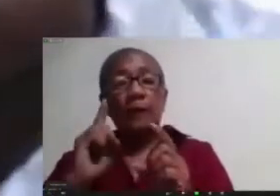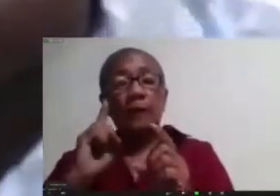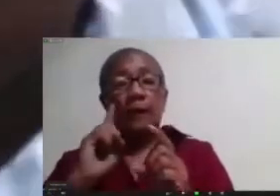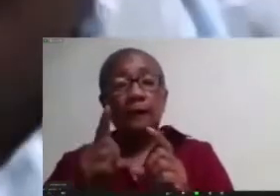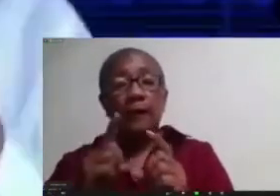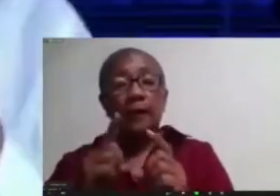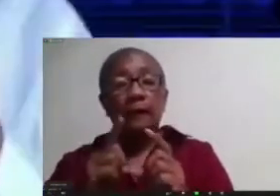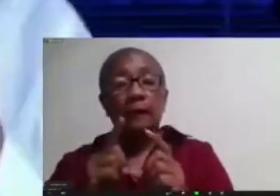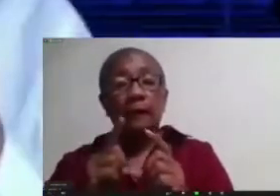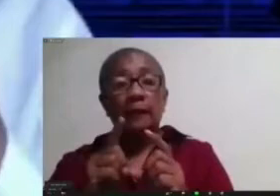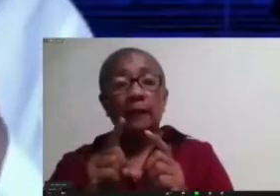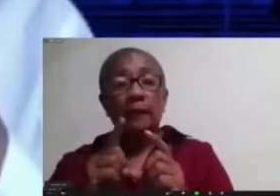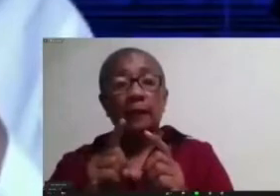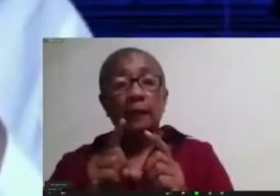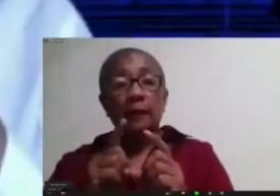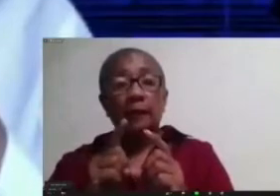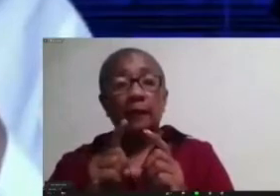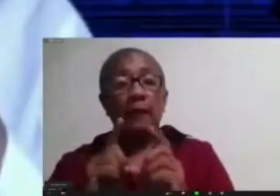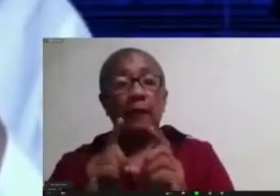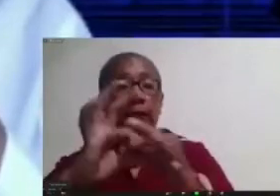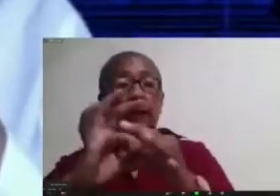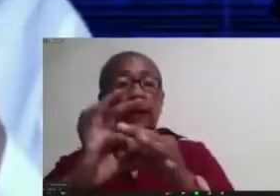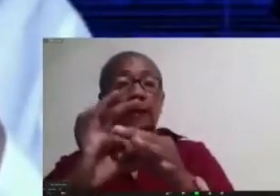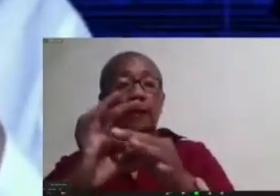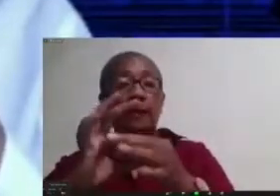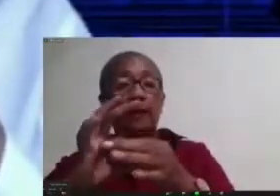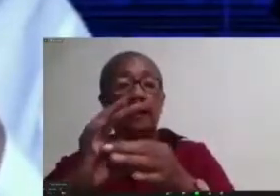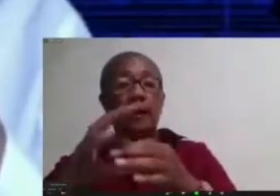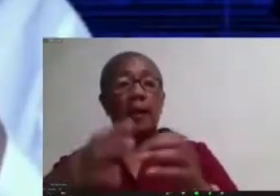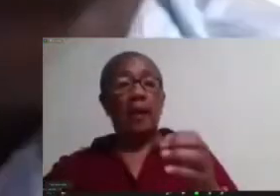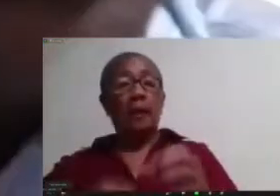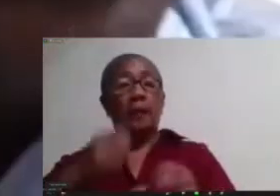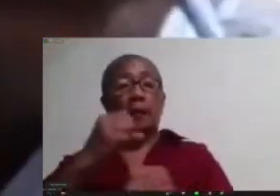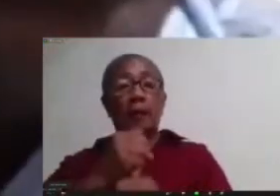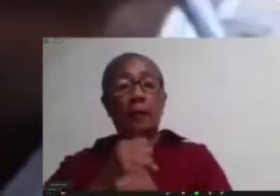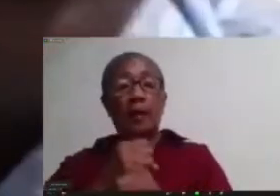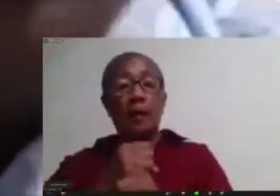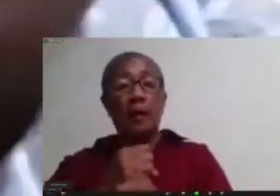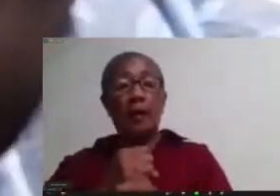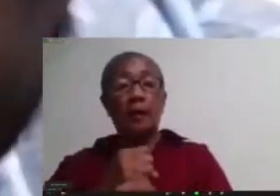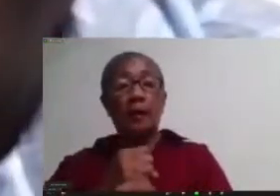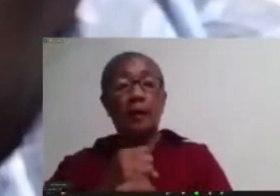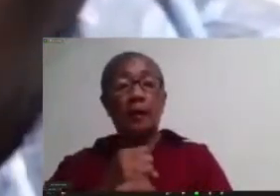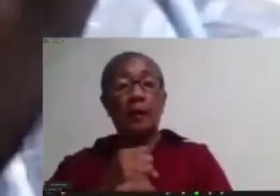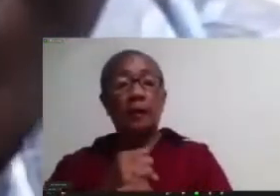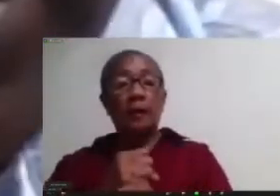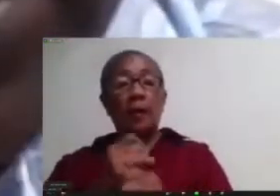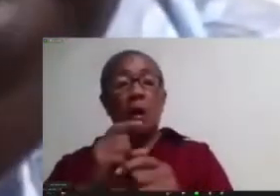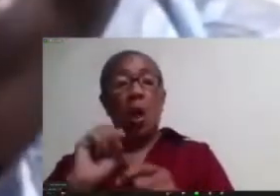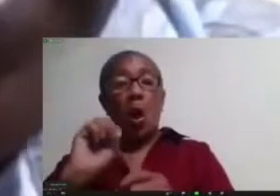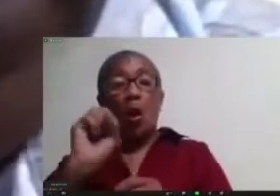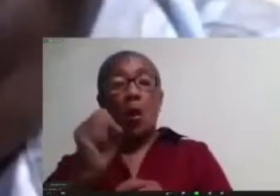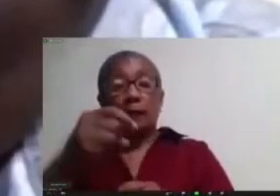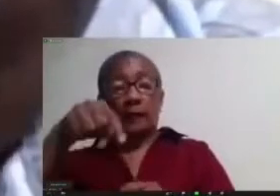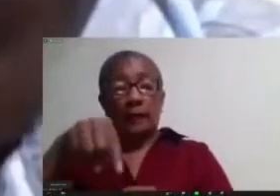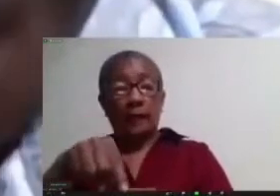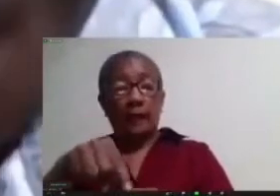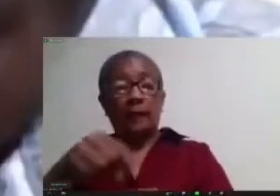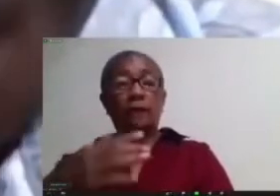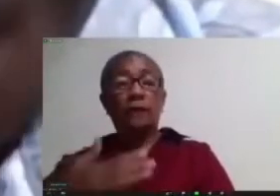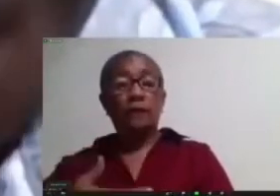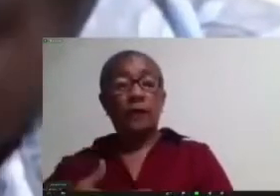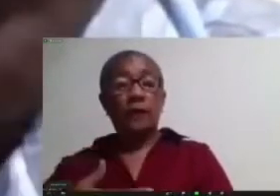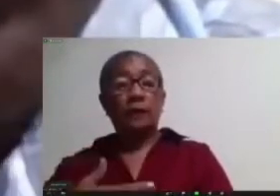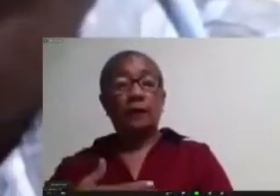contacten heb gehad met de George Mason University. Omdat een van de zaken die spelen bij onze